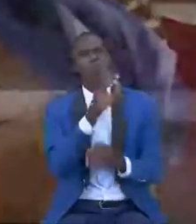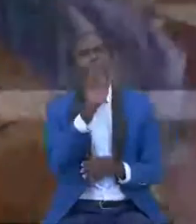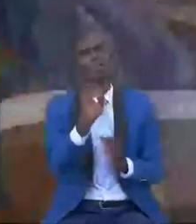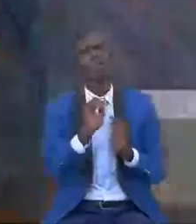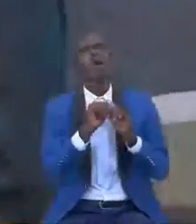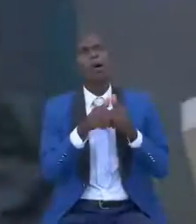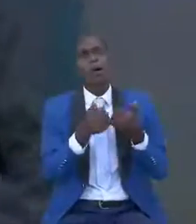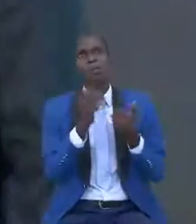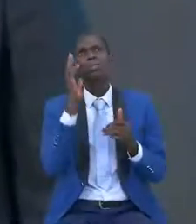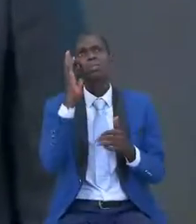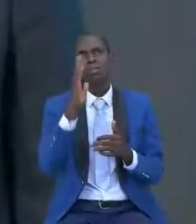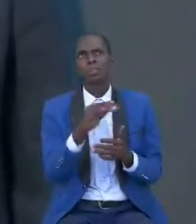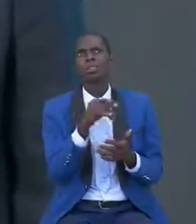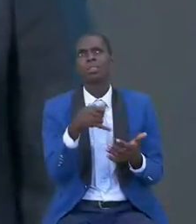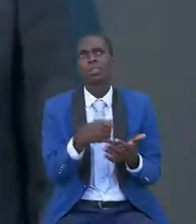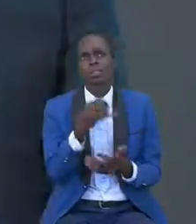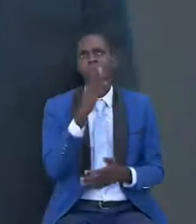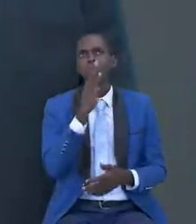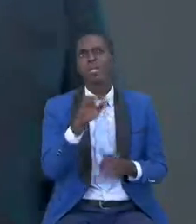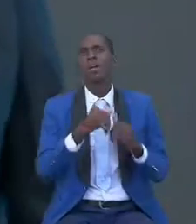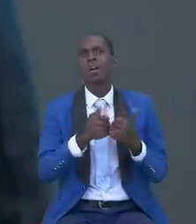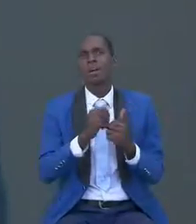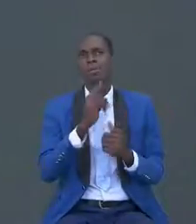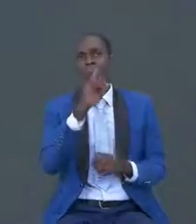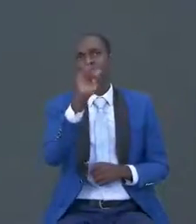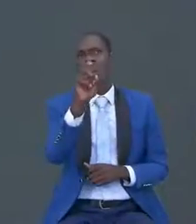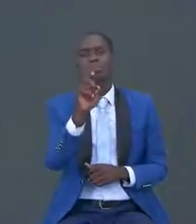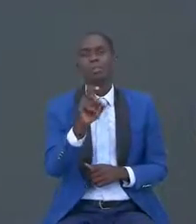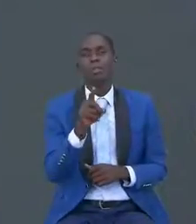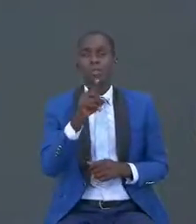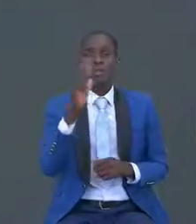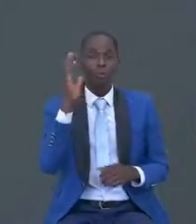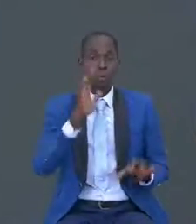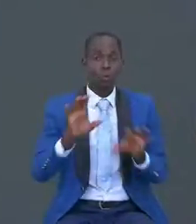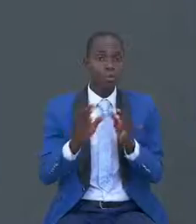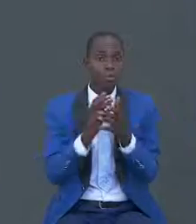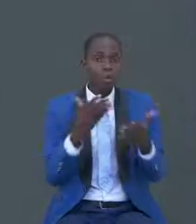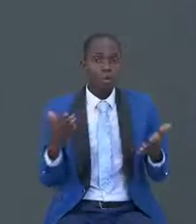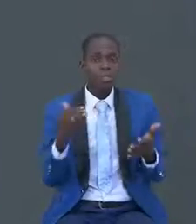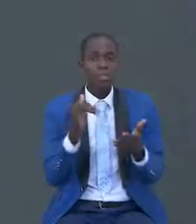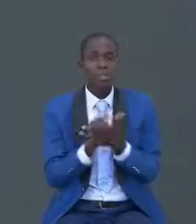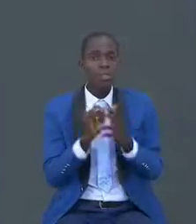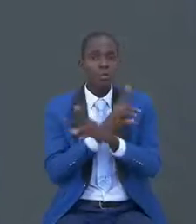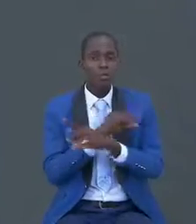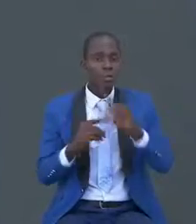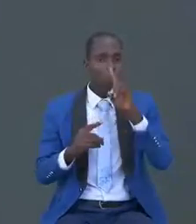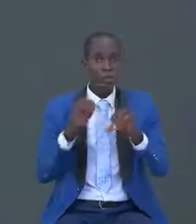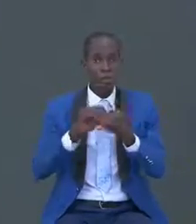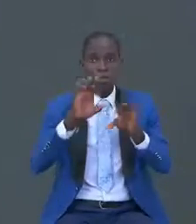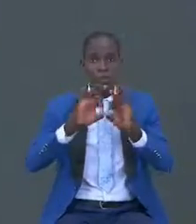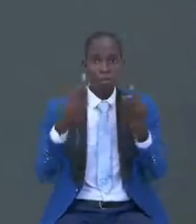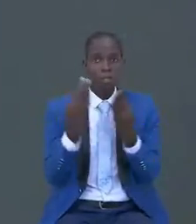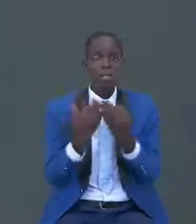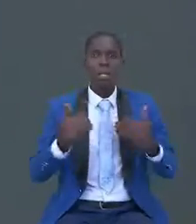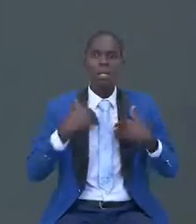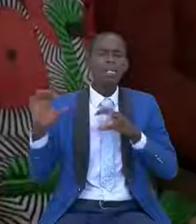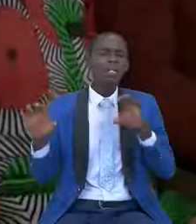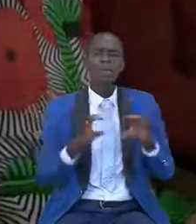Et tu dis, comment cela se fera-t-il? Tu feras quelque chose que personne dans ta famille n'a jamais